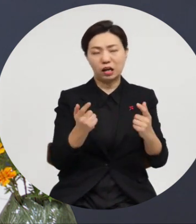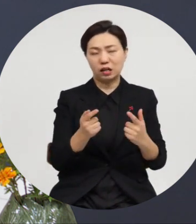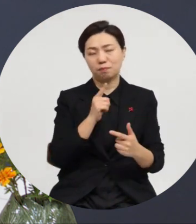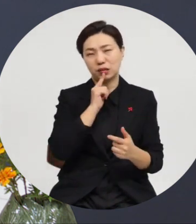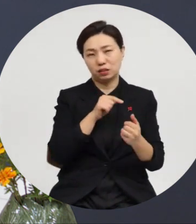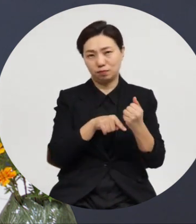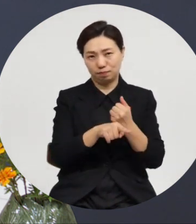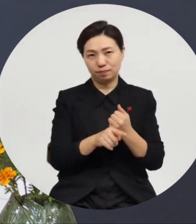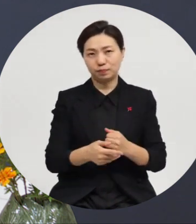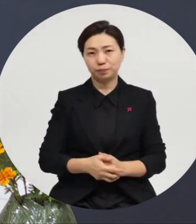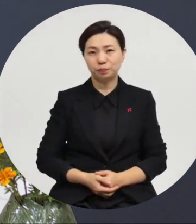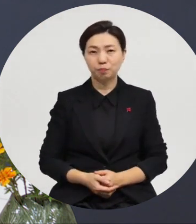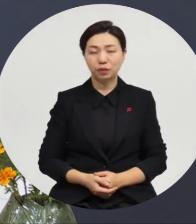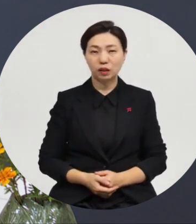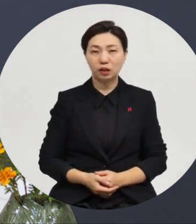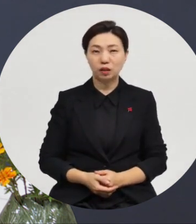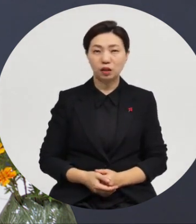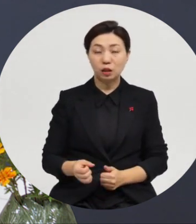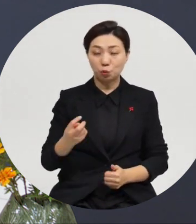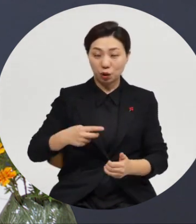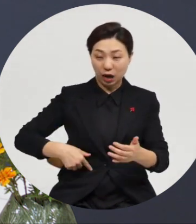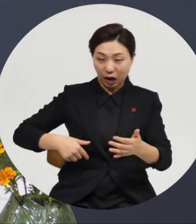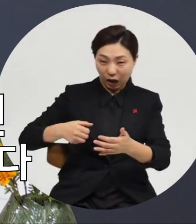거스르고 있다. 이런 얘기요.